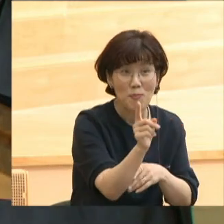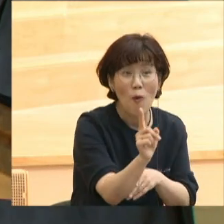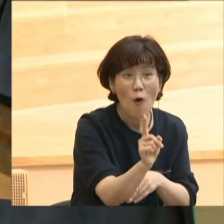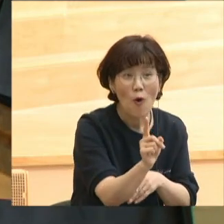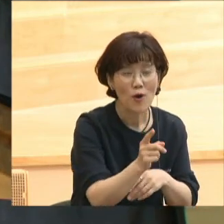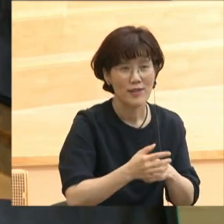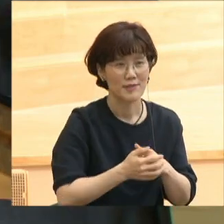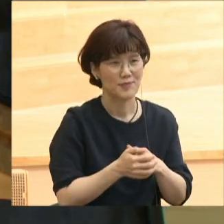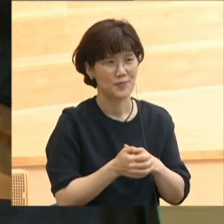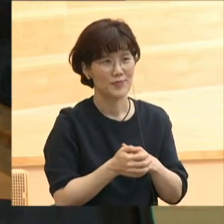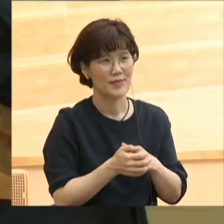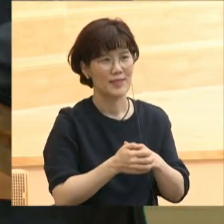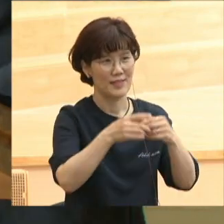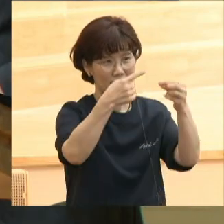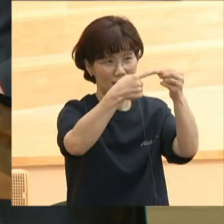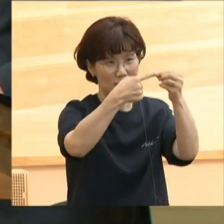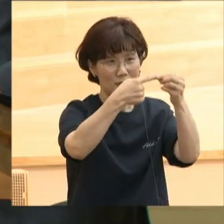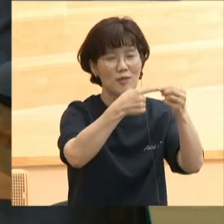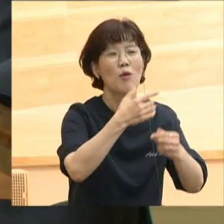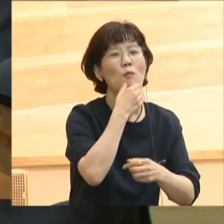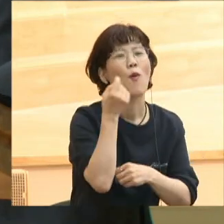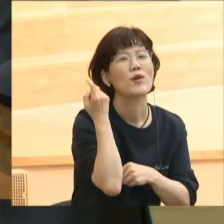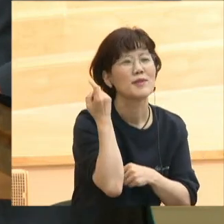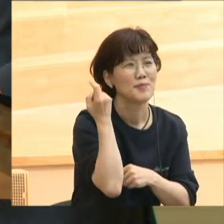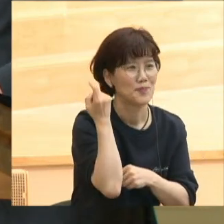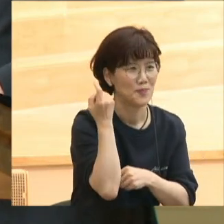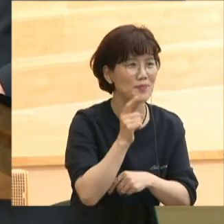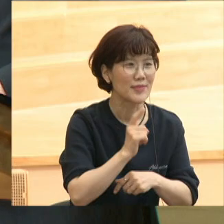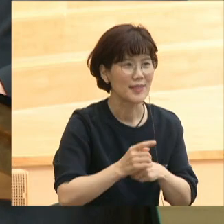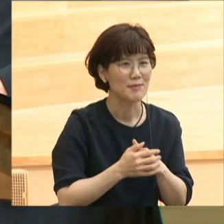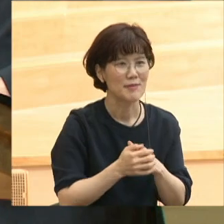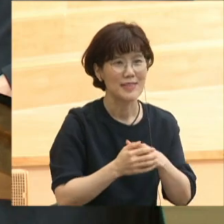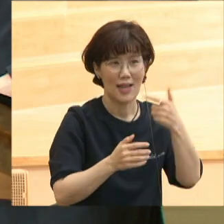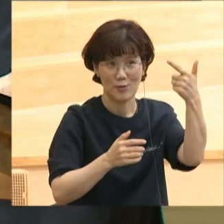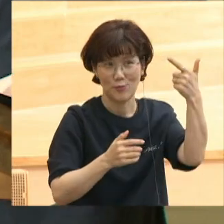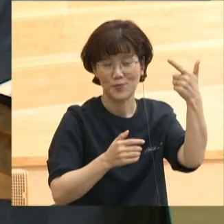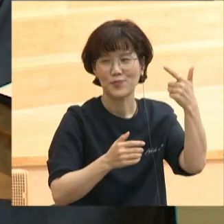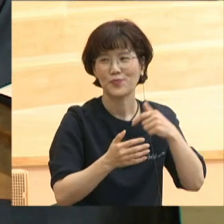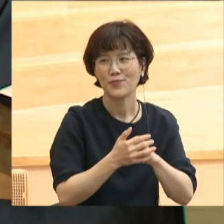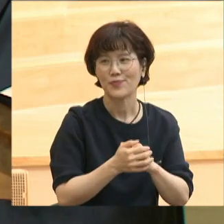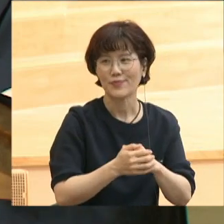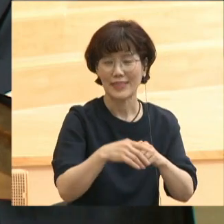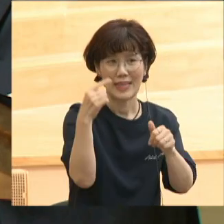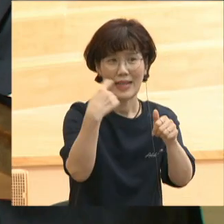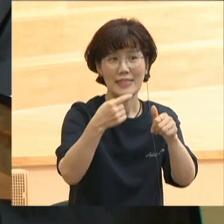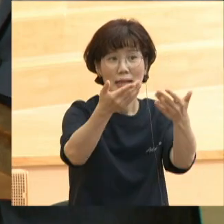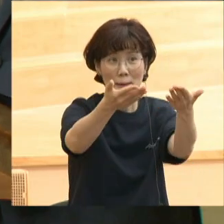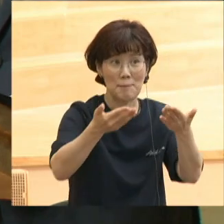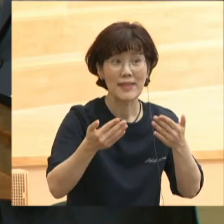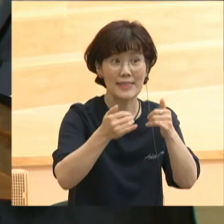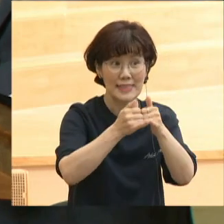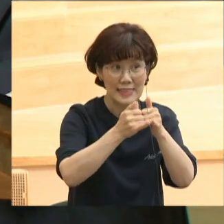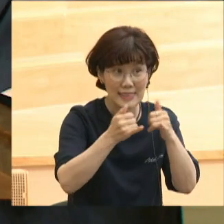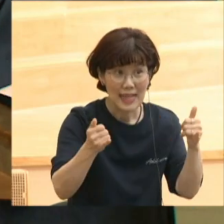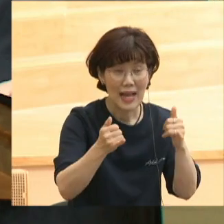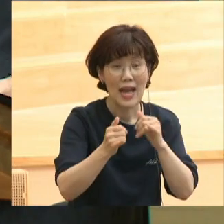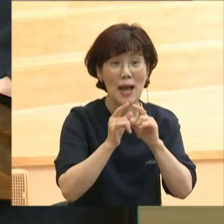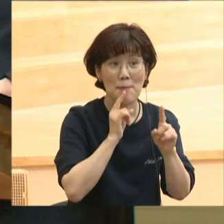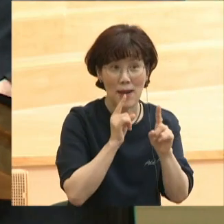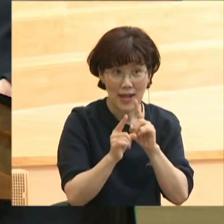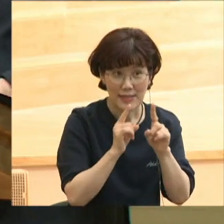씨앗은 복음입니다. 6절에 이렇게 기록했어요. 가르침을 받는 자는